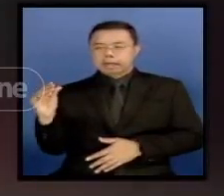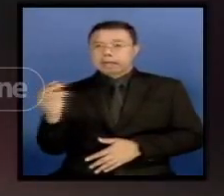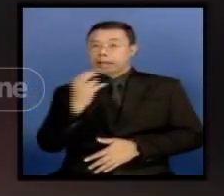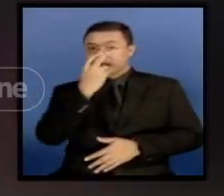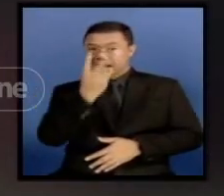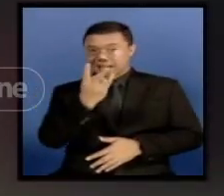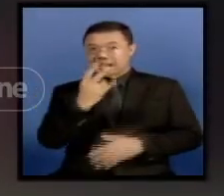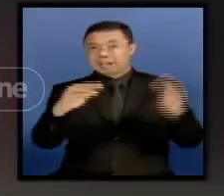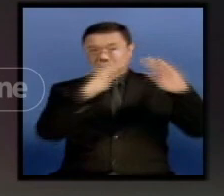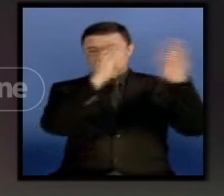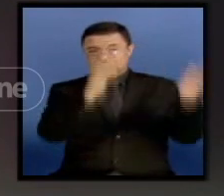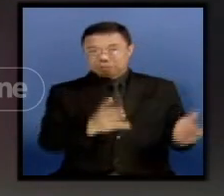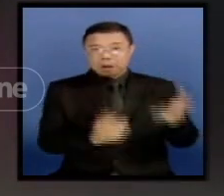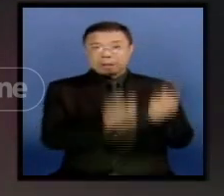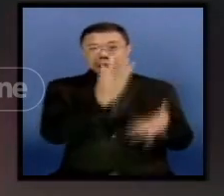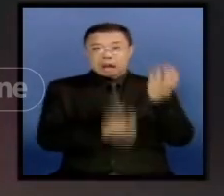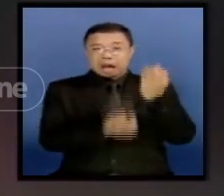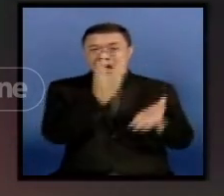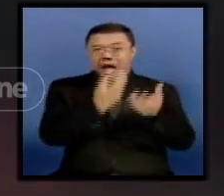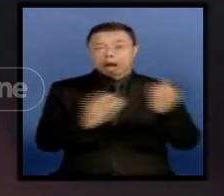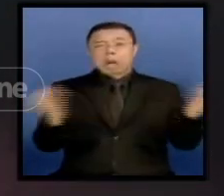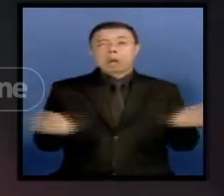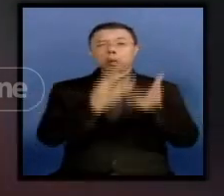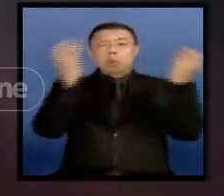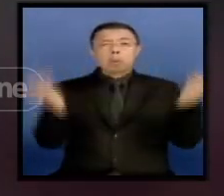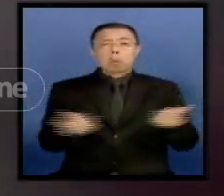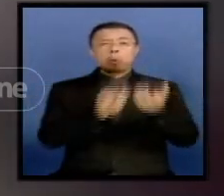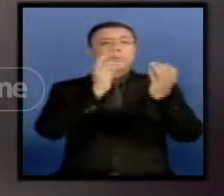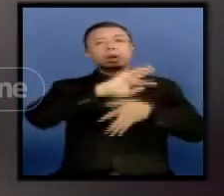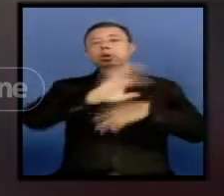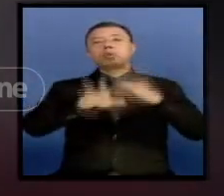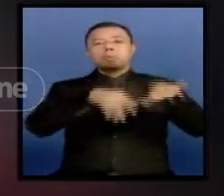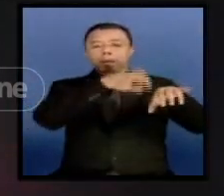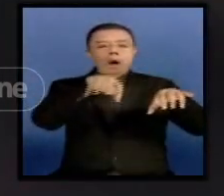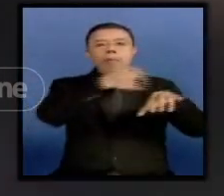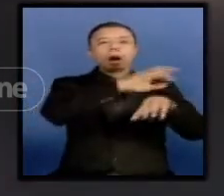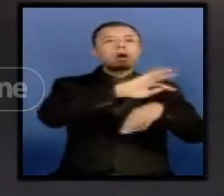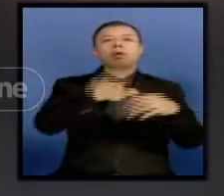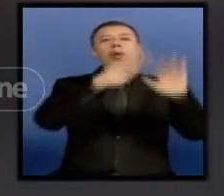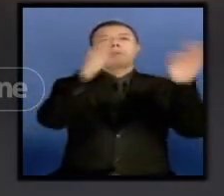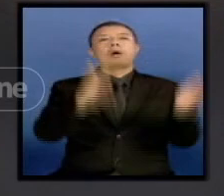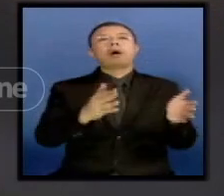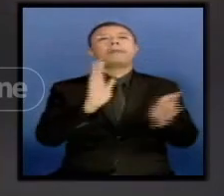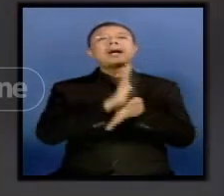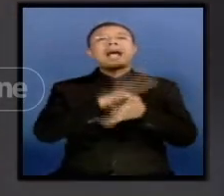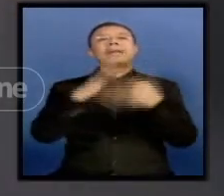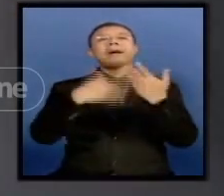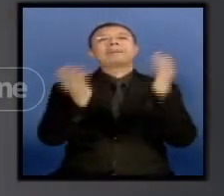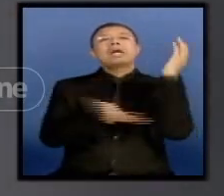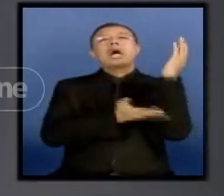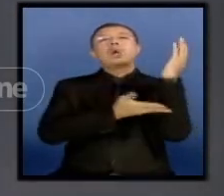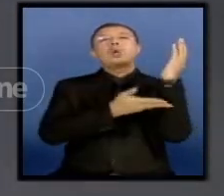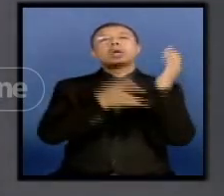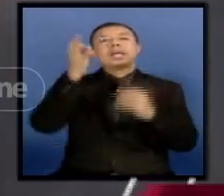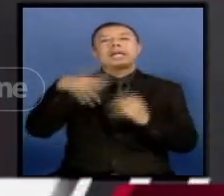Terlihat kobaran api terus membesar dan juga melahap semua sisi bangunan bekas pabrik kayu di Desa